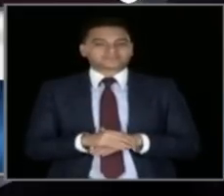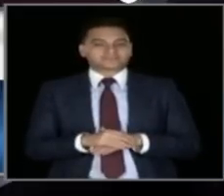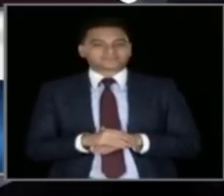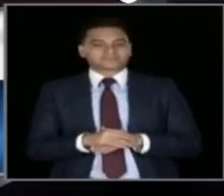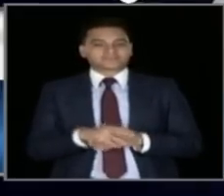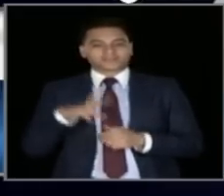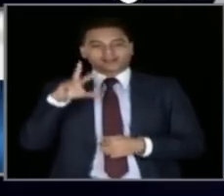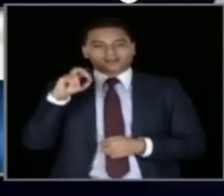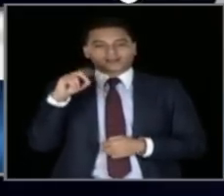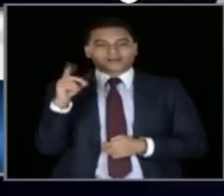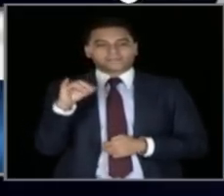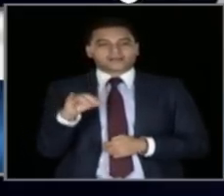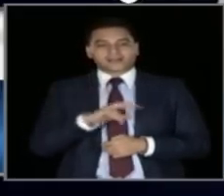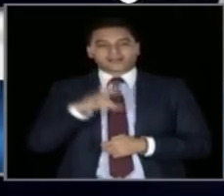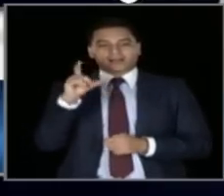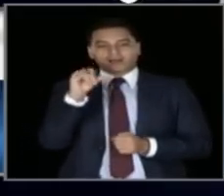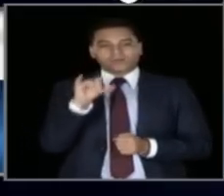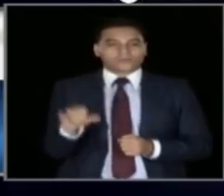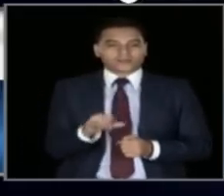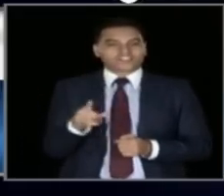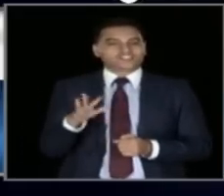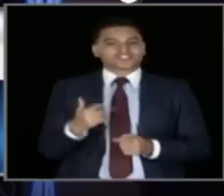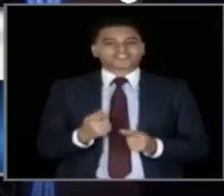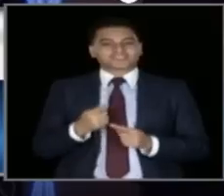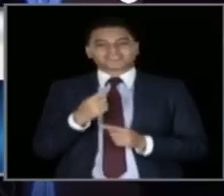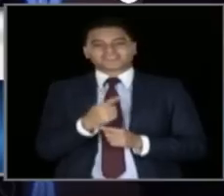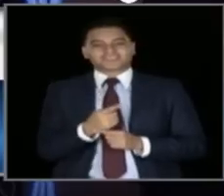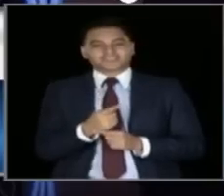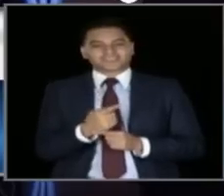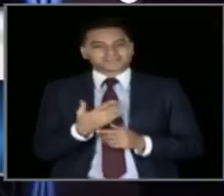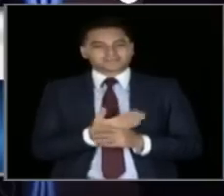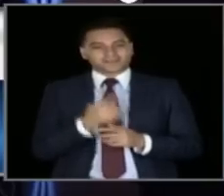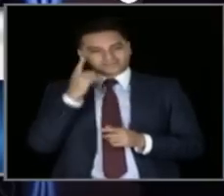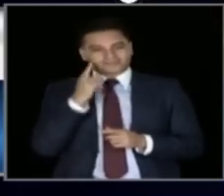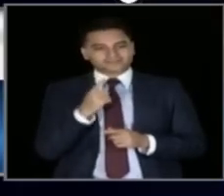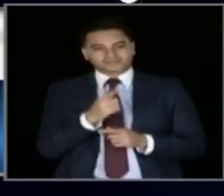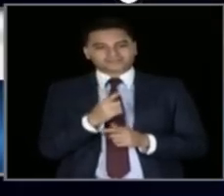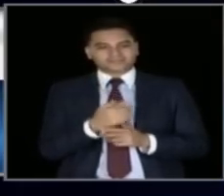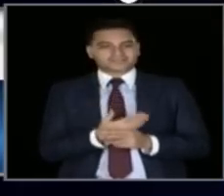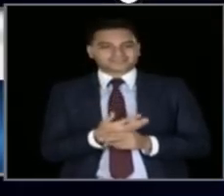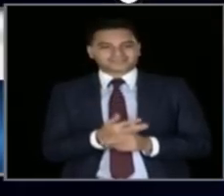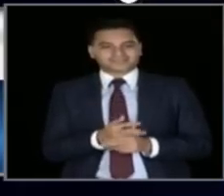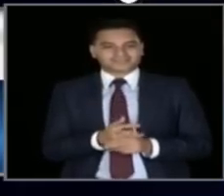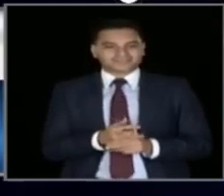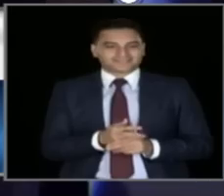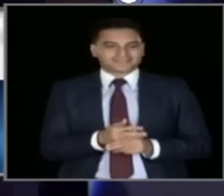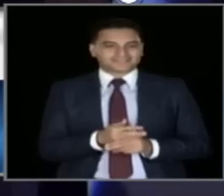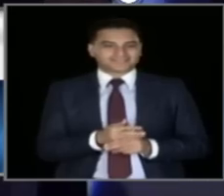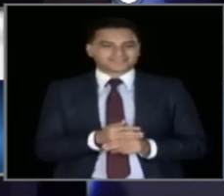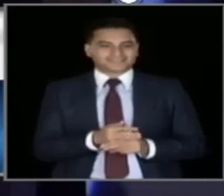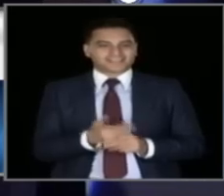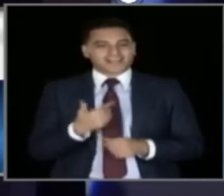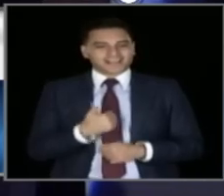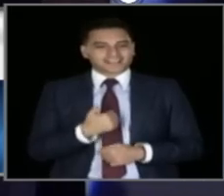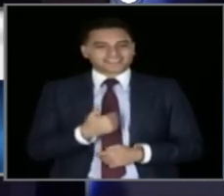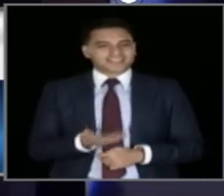الكرملاوي. الكرملاوي؟ آه. اشمعنى الكرملاوي؟ معرفش، يا جت كده. حكش عليك يا مستر.